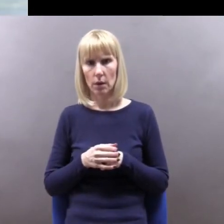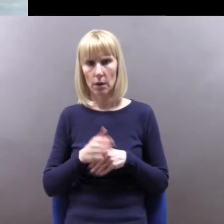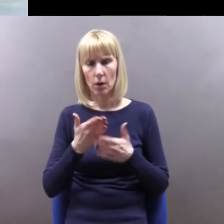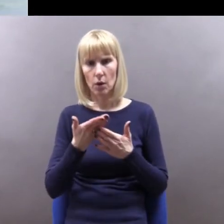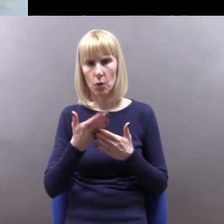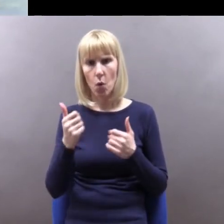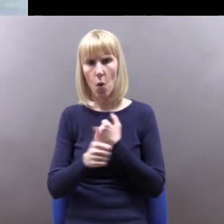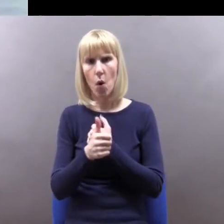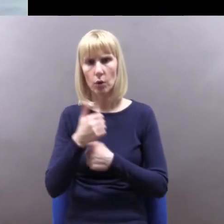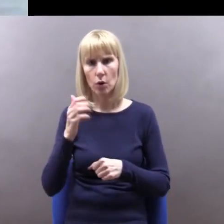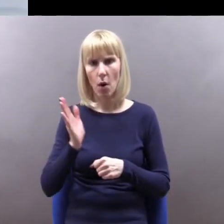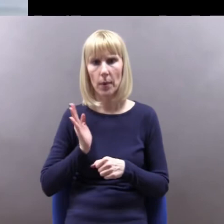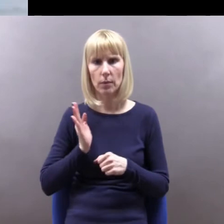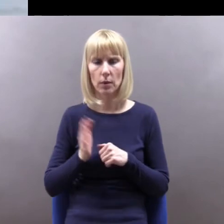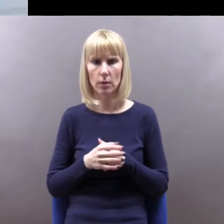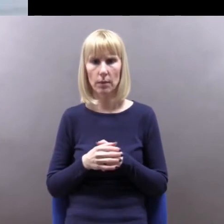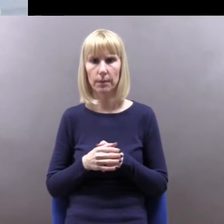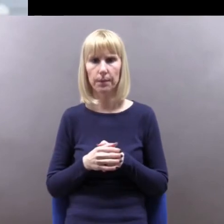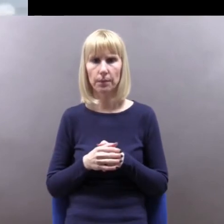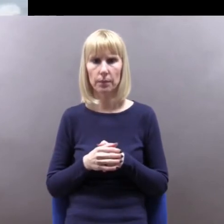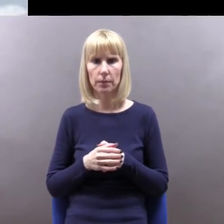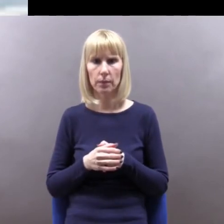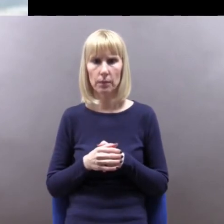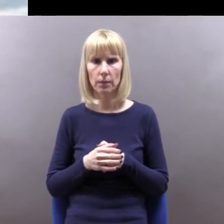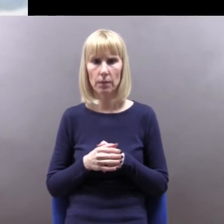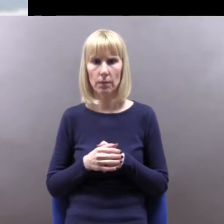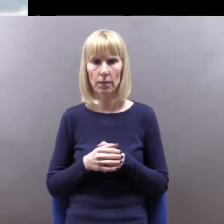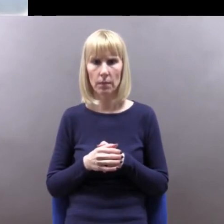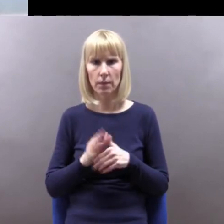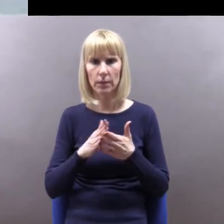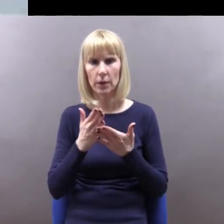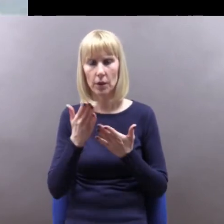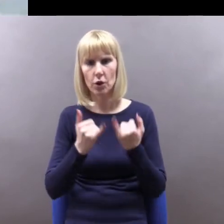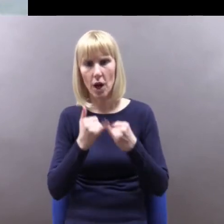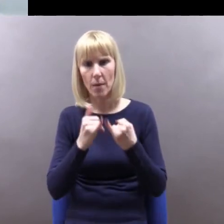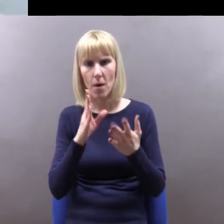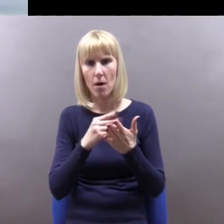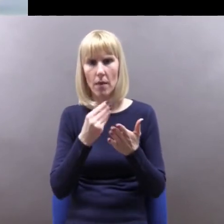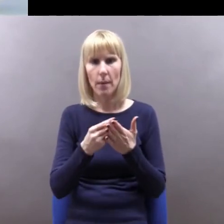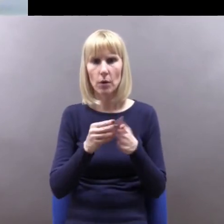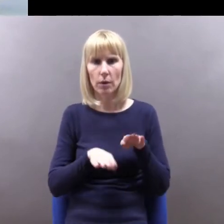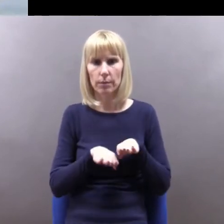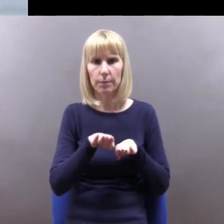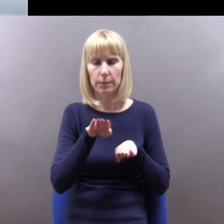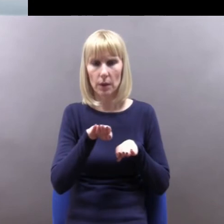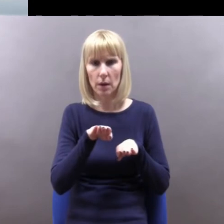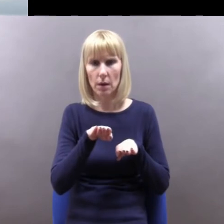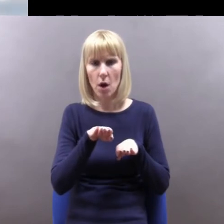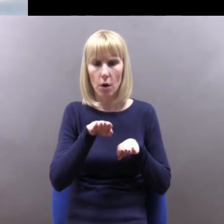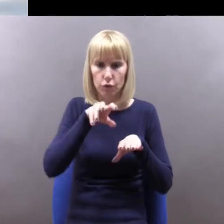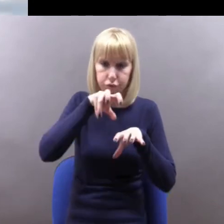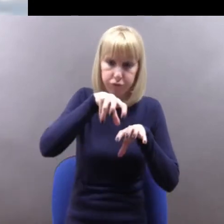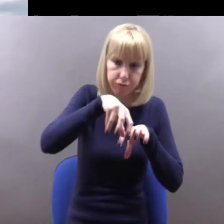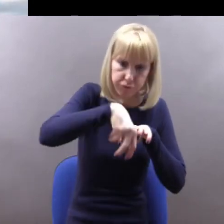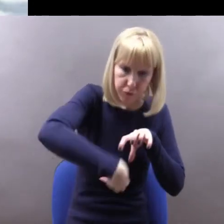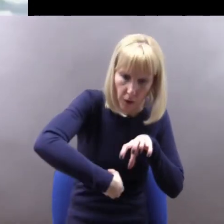przepisów. Chodzi o bezpieczeństwo. W momencie, kiedy w cudzysłowie platforma by wciągnęła Ewę, to ona puszcza przyciski,